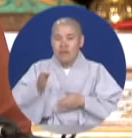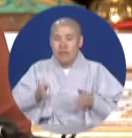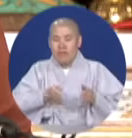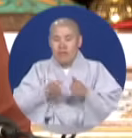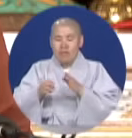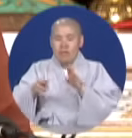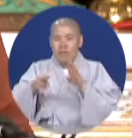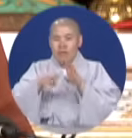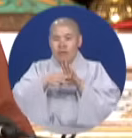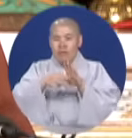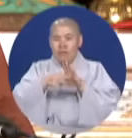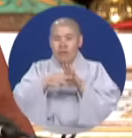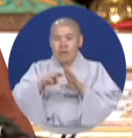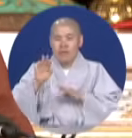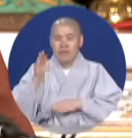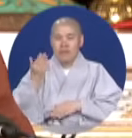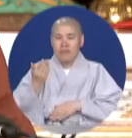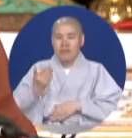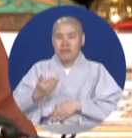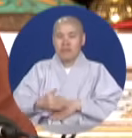도업입니다. 도업.